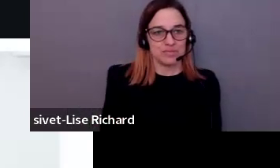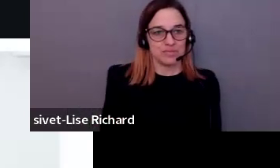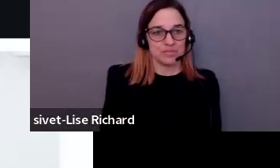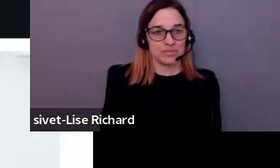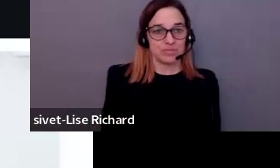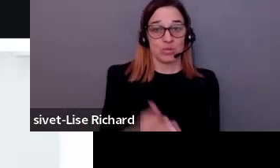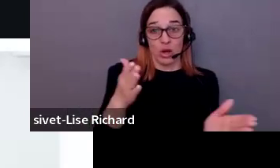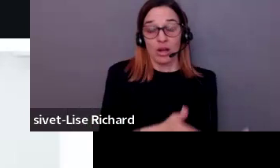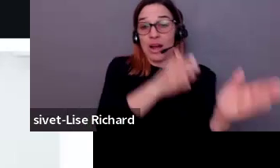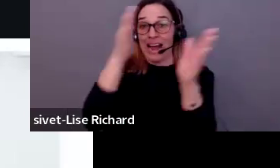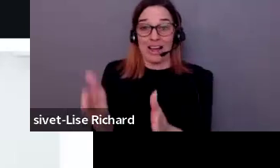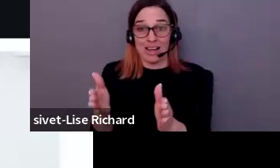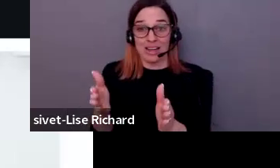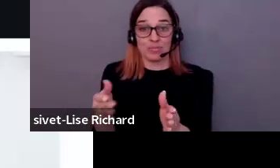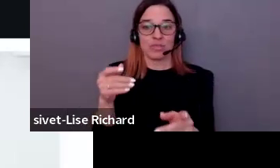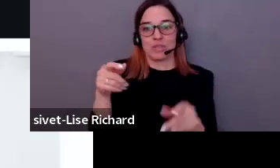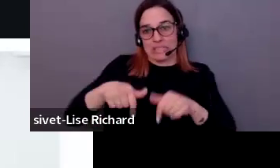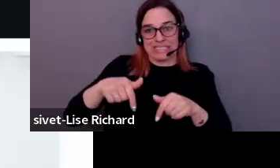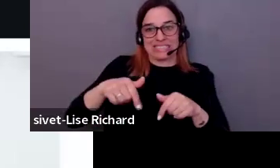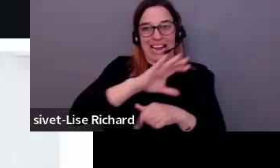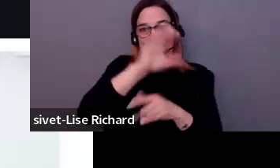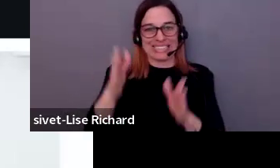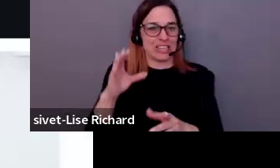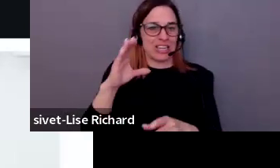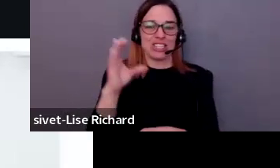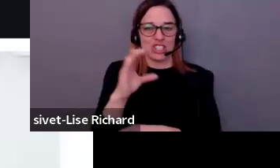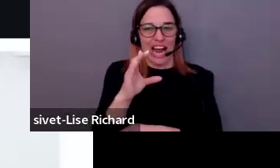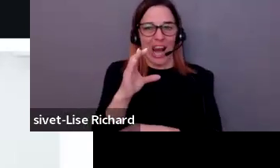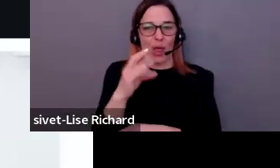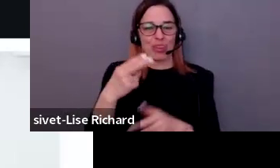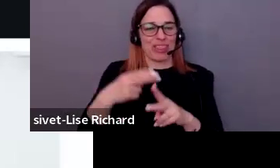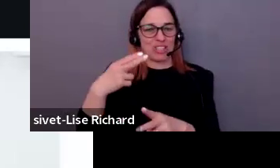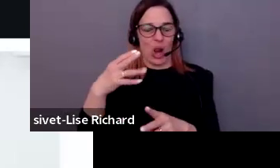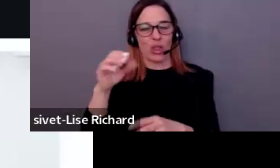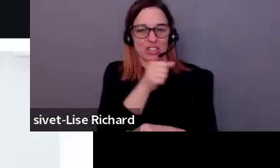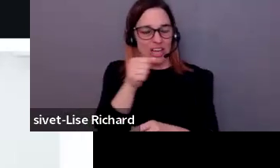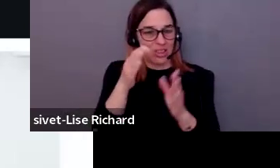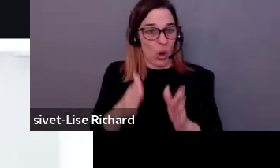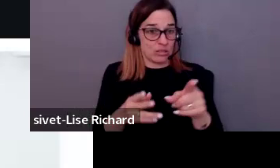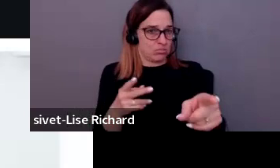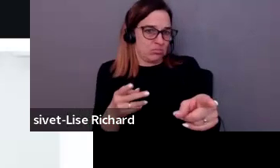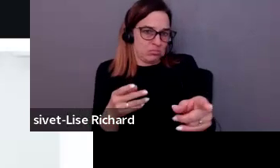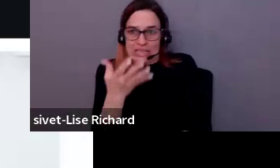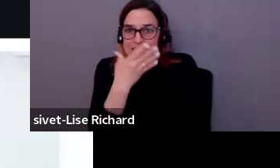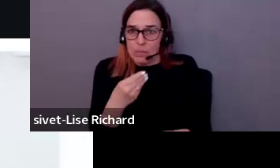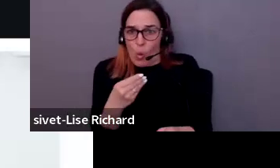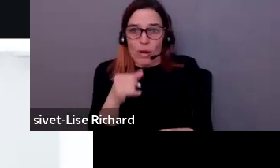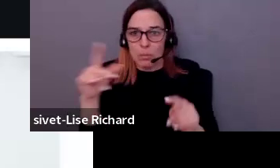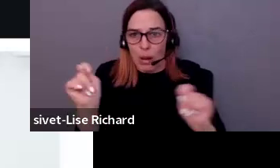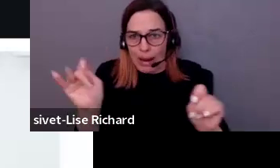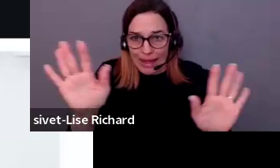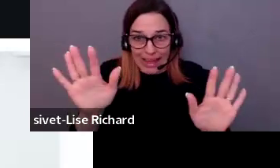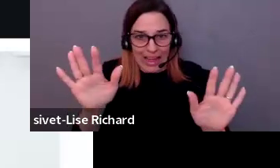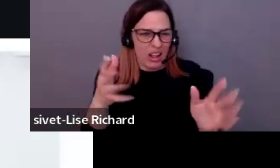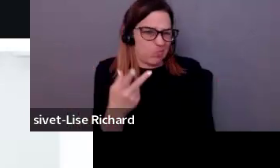Là, on regarde à côté, on a Charlotte Cardin. Même chose. C'est très joli ce qu'elle porte. Il n'y a rien de mal avec ce qu'elle porte. Mais ça donne